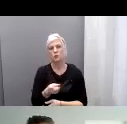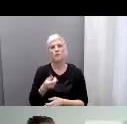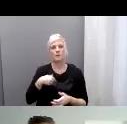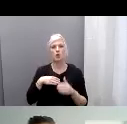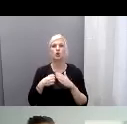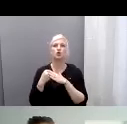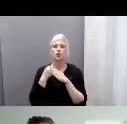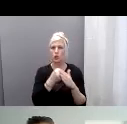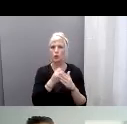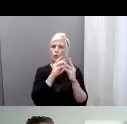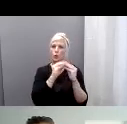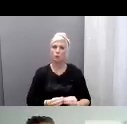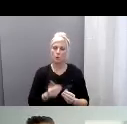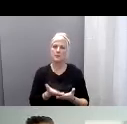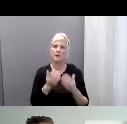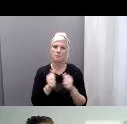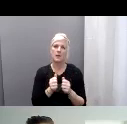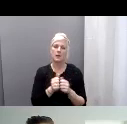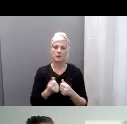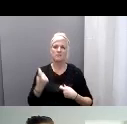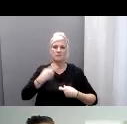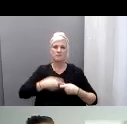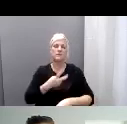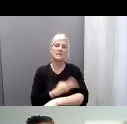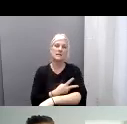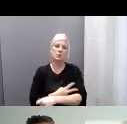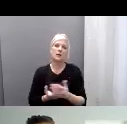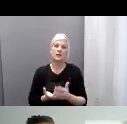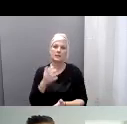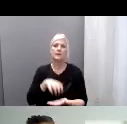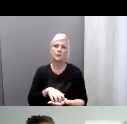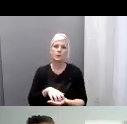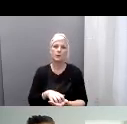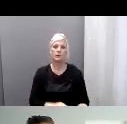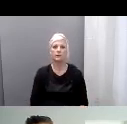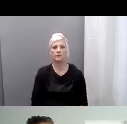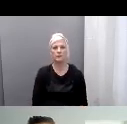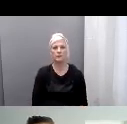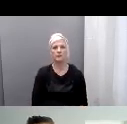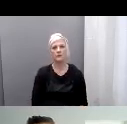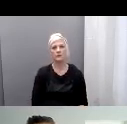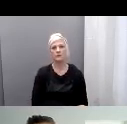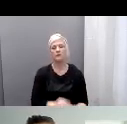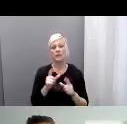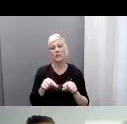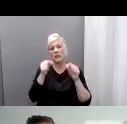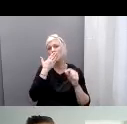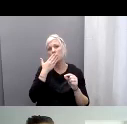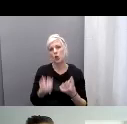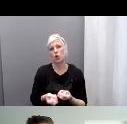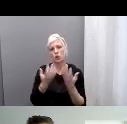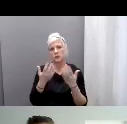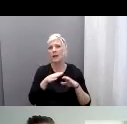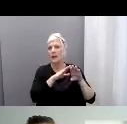att utforma hjälpmedel för sexuella situationer. Eller hitta bra lösningar i hemmet